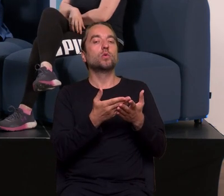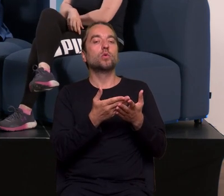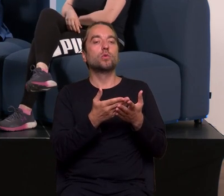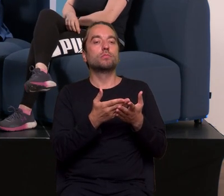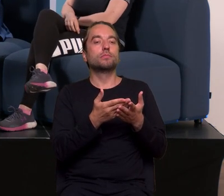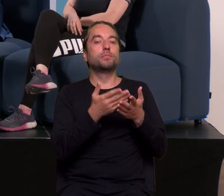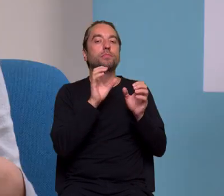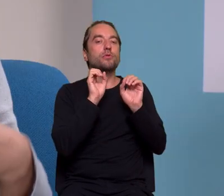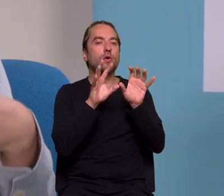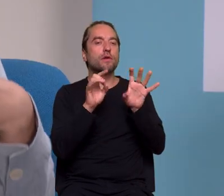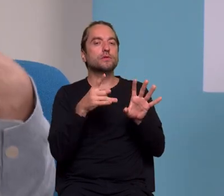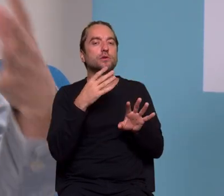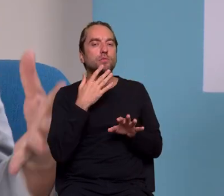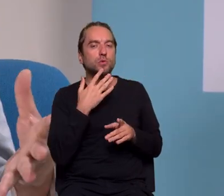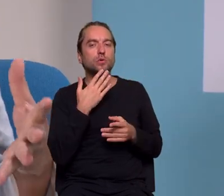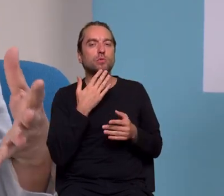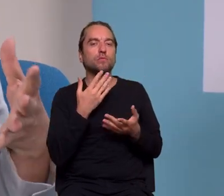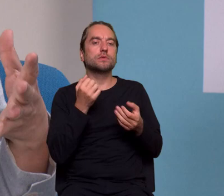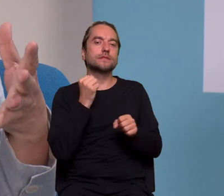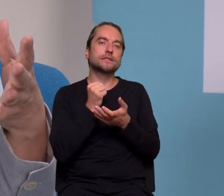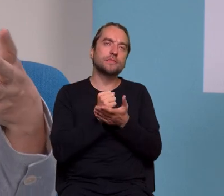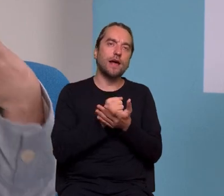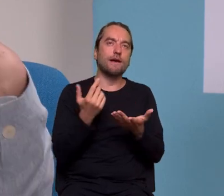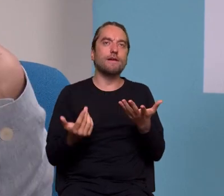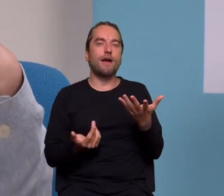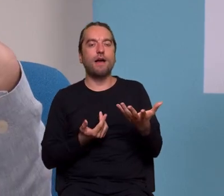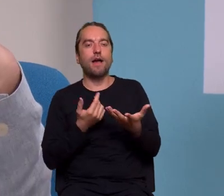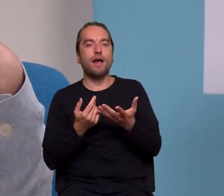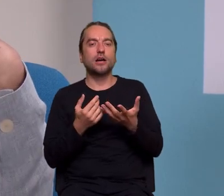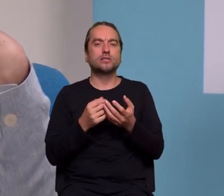akcji niszczenia rzeczy, wrogości wobec rzeczy,